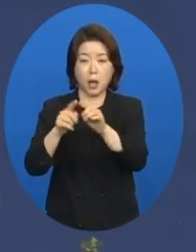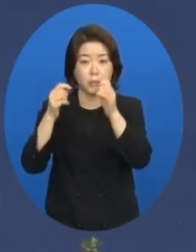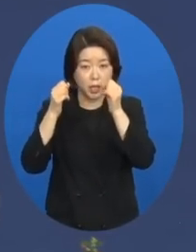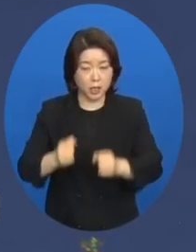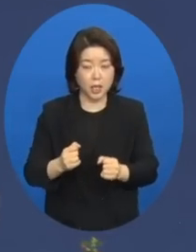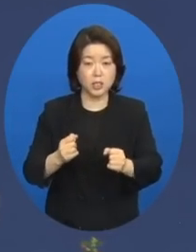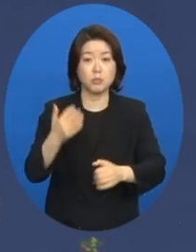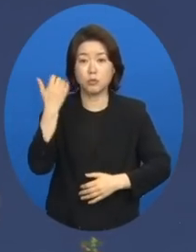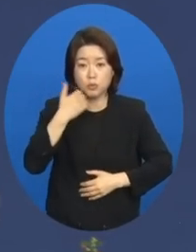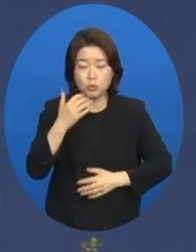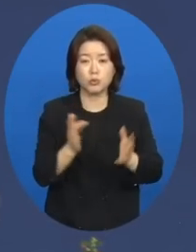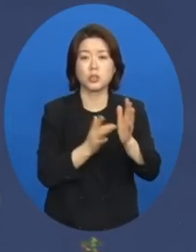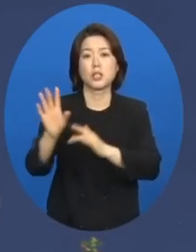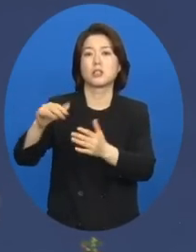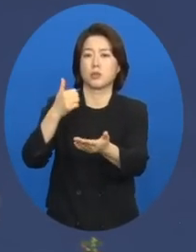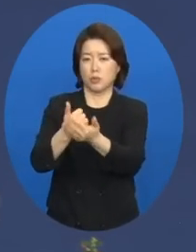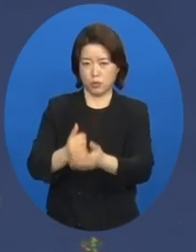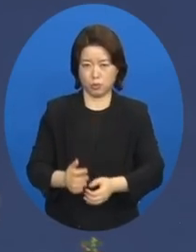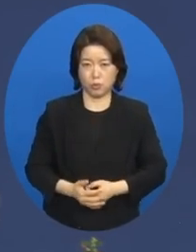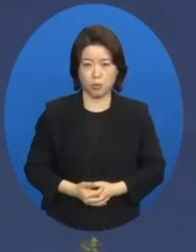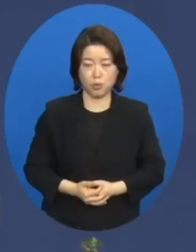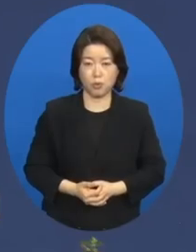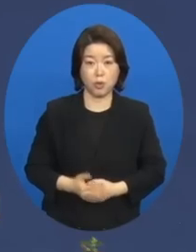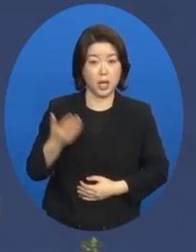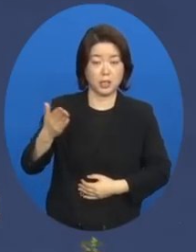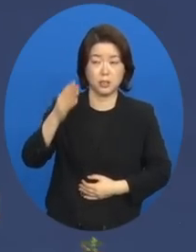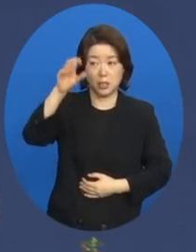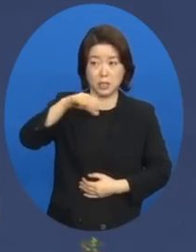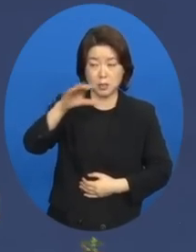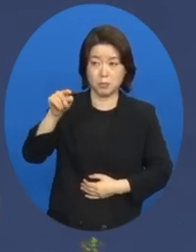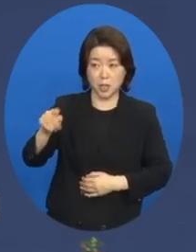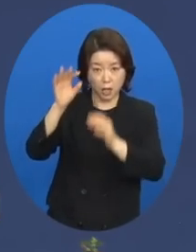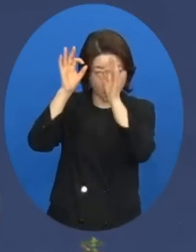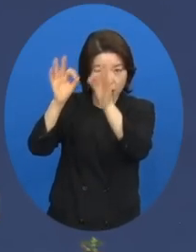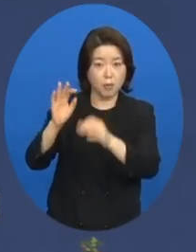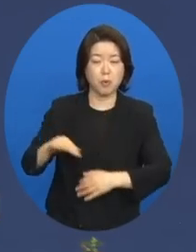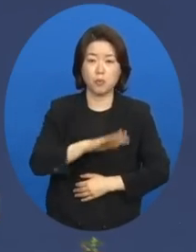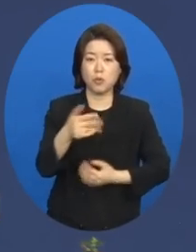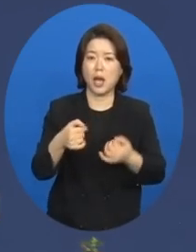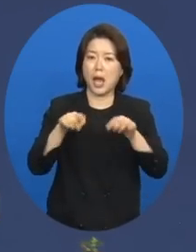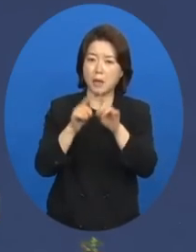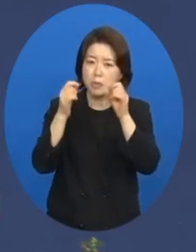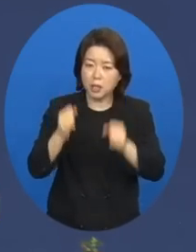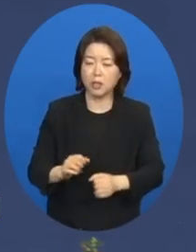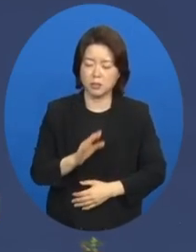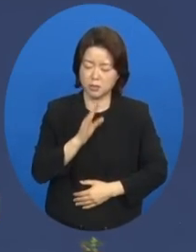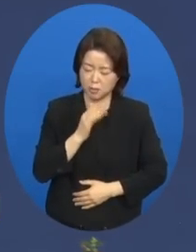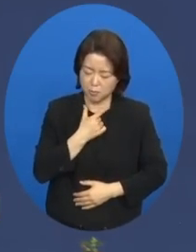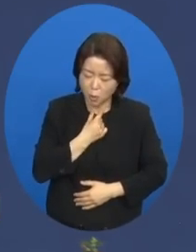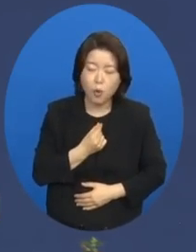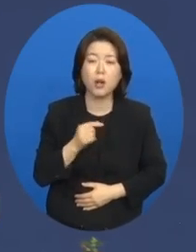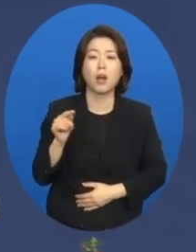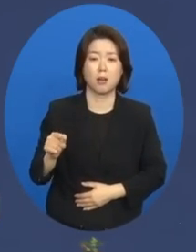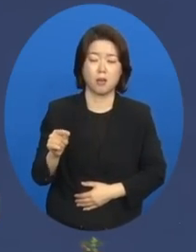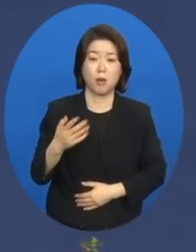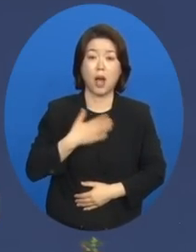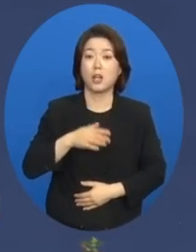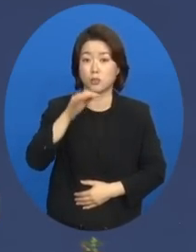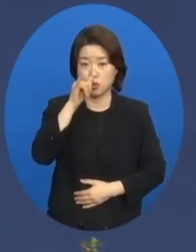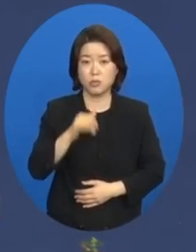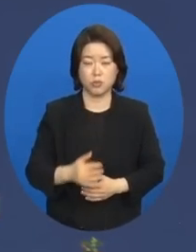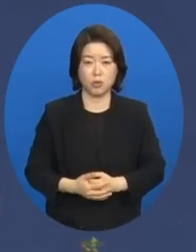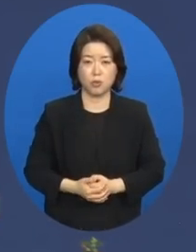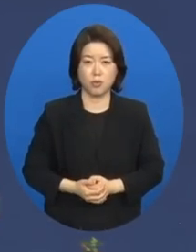예수 그리스도이시다. 그분의 십자가의 사역만 보아도 우리와 함께 하기를 정말 원하시는 분이라는 걸 알